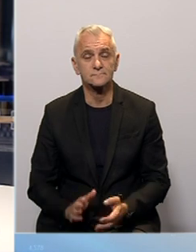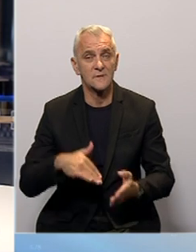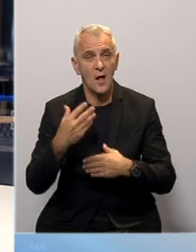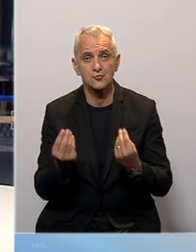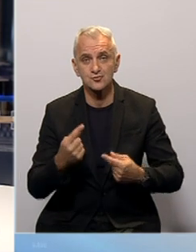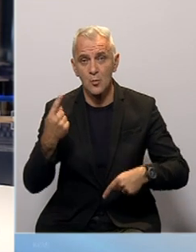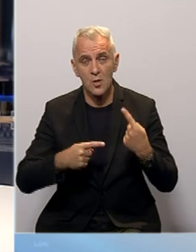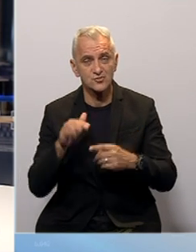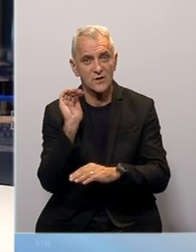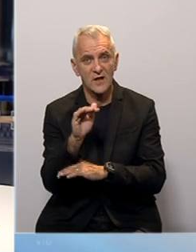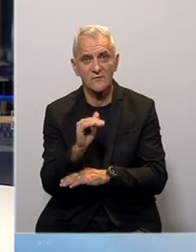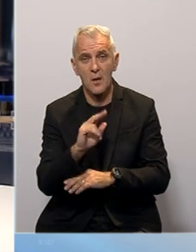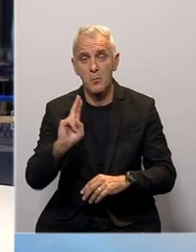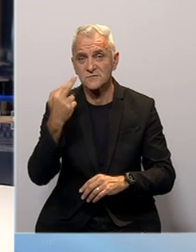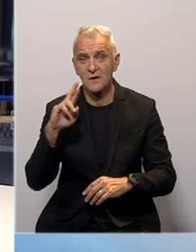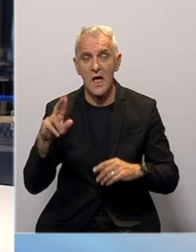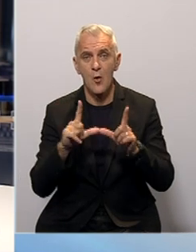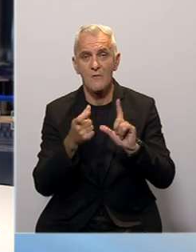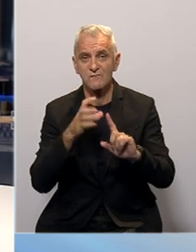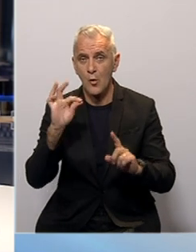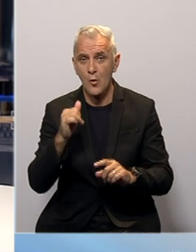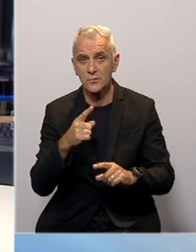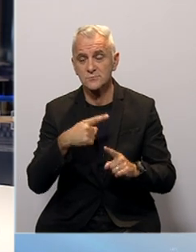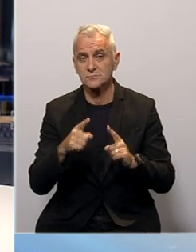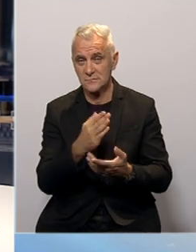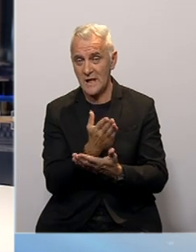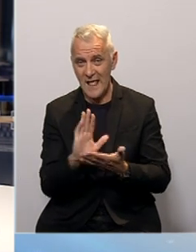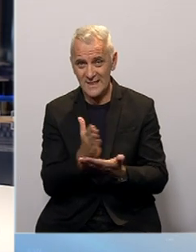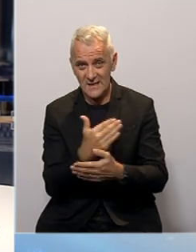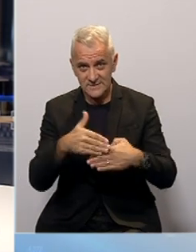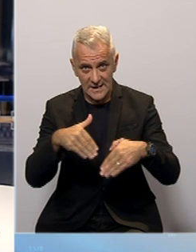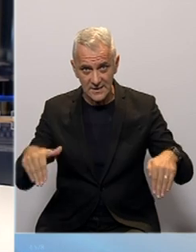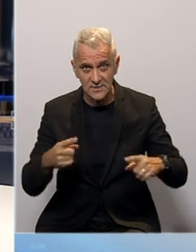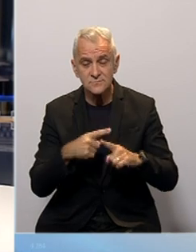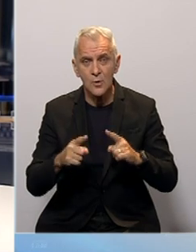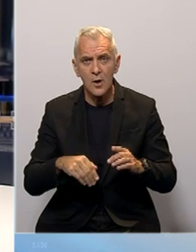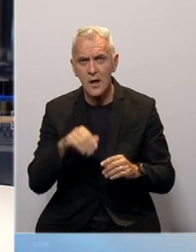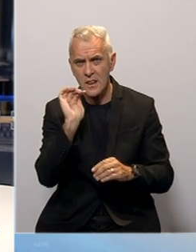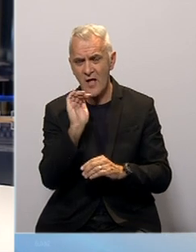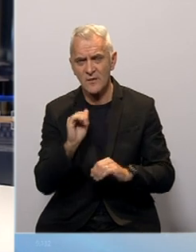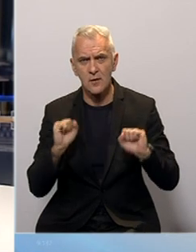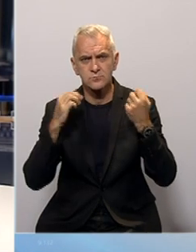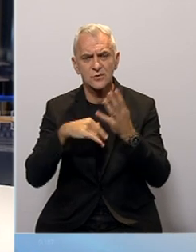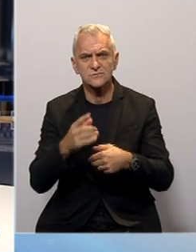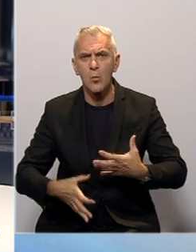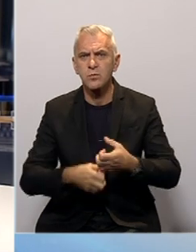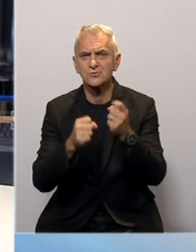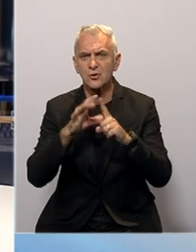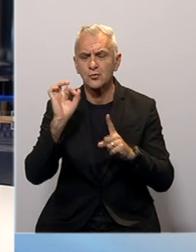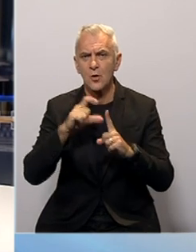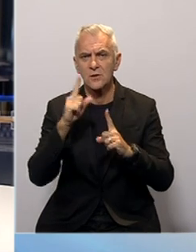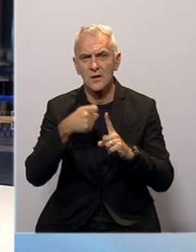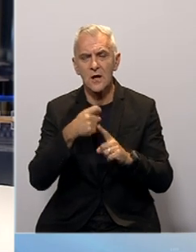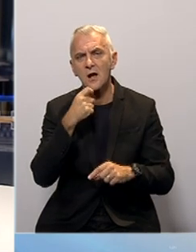Nakon što su političari najavljivali da će pozvati EUFOR da reaguju na entitetskoj liniji zbog najavljenih protesta podrške Miloradu Dodiku, oglasili su